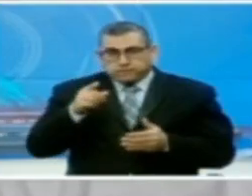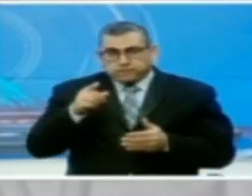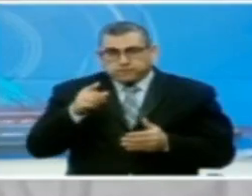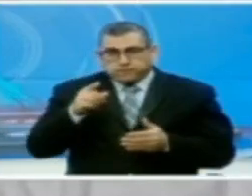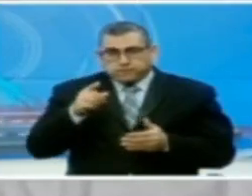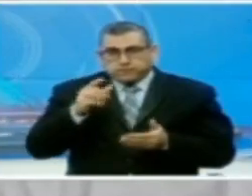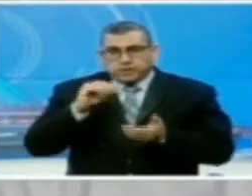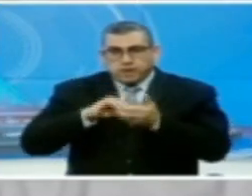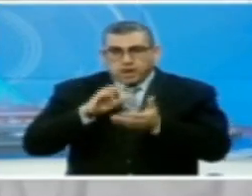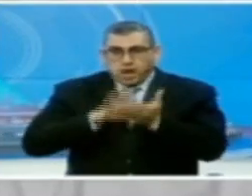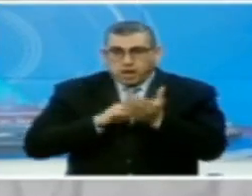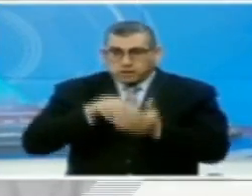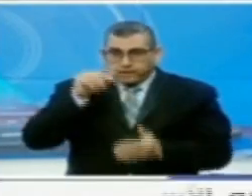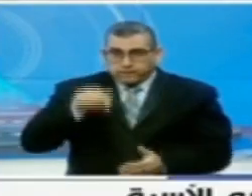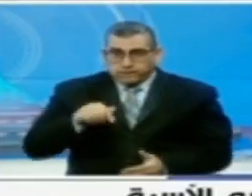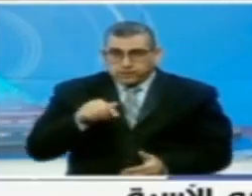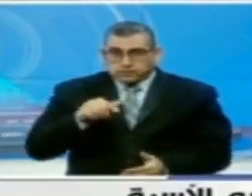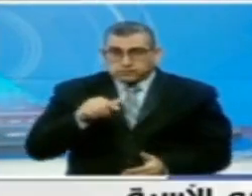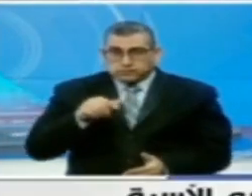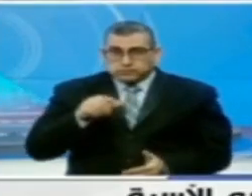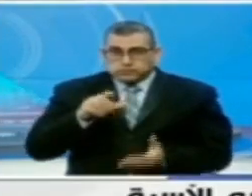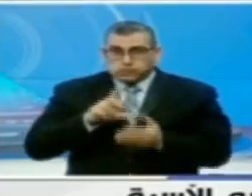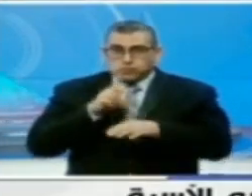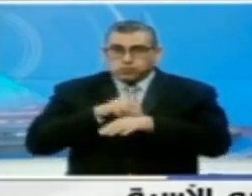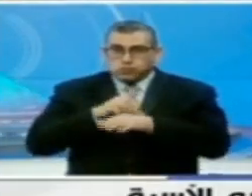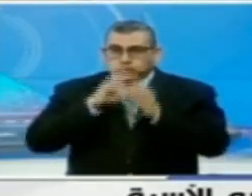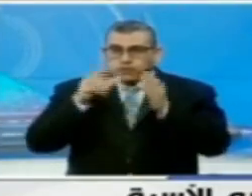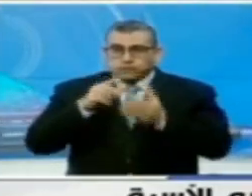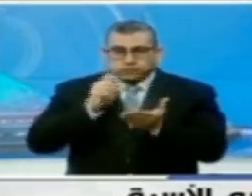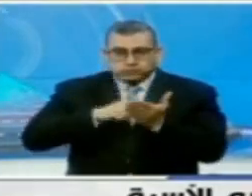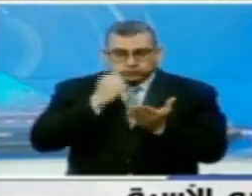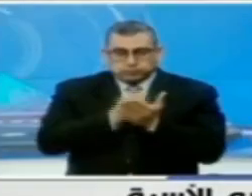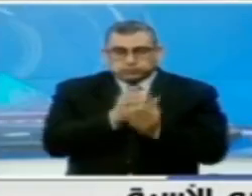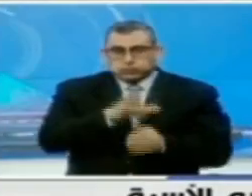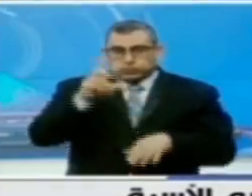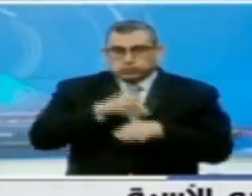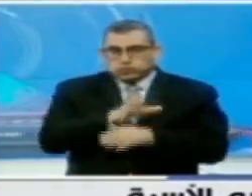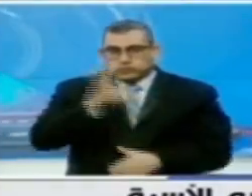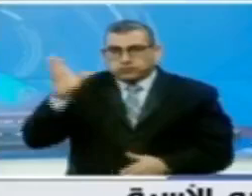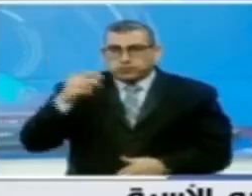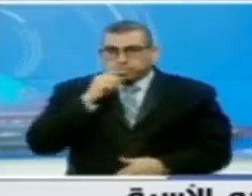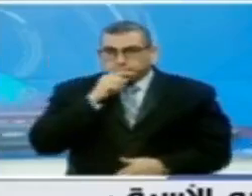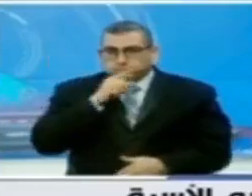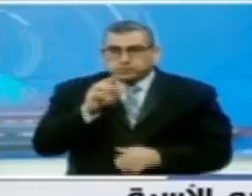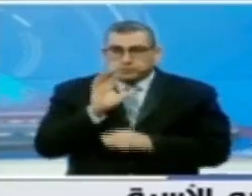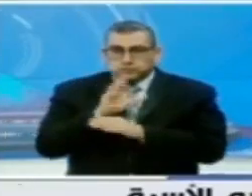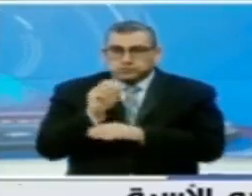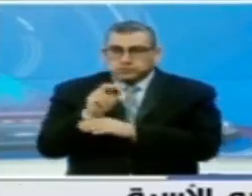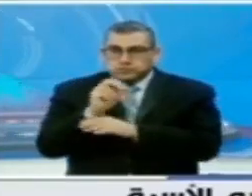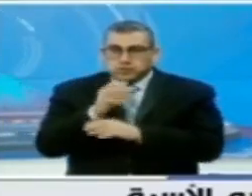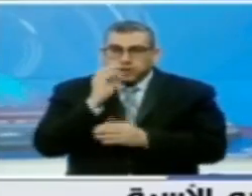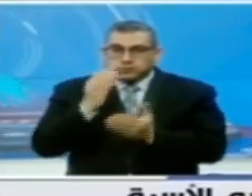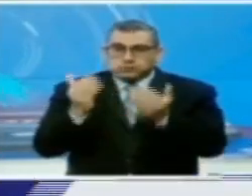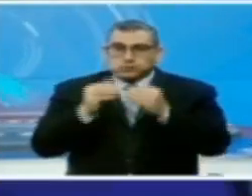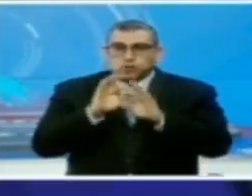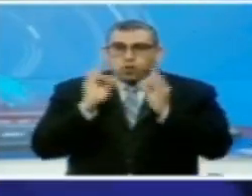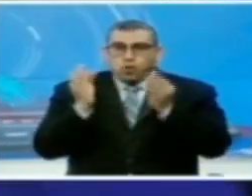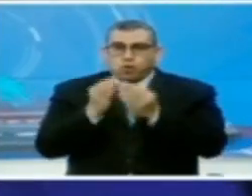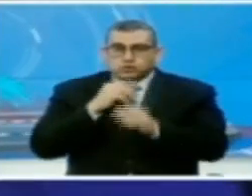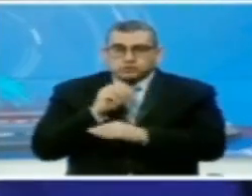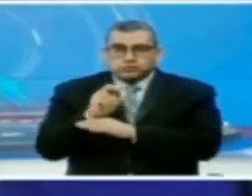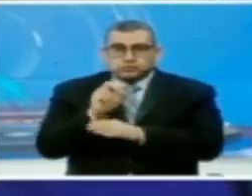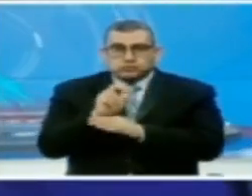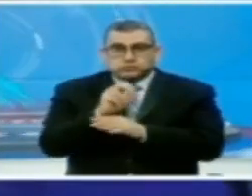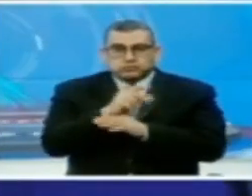اكتشفنا عندها حاجة بنديها في عندنا هنا مستشفيات للتحويل. دور الرائدة طبعا جذب منتفعات لعيادة تنظيم الأسرة وعن